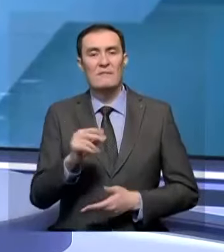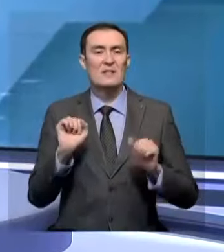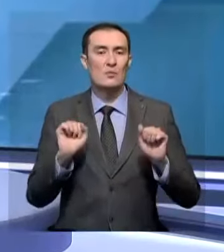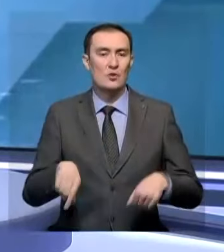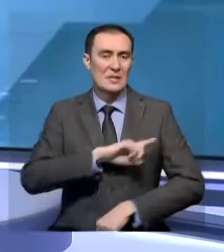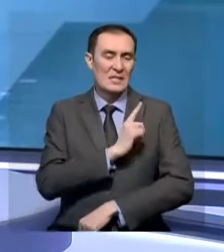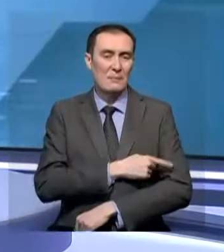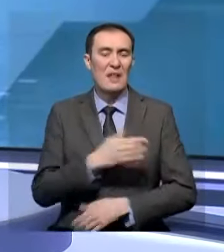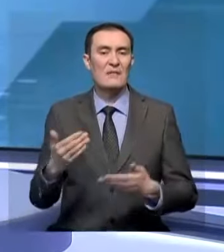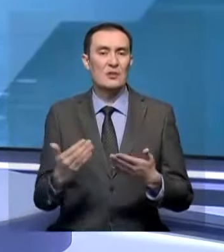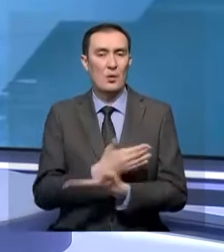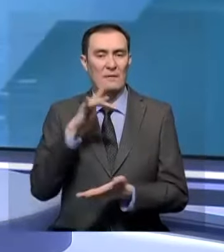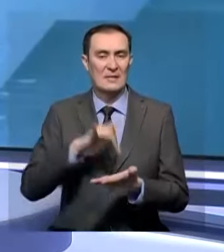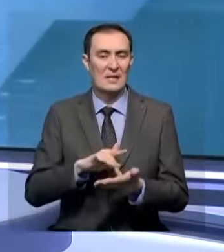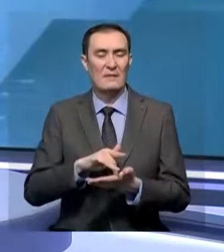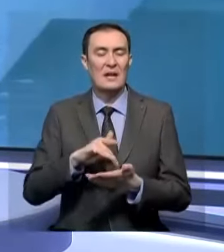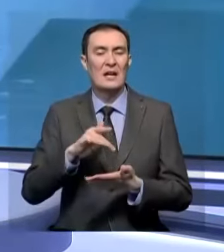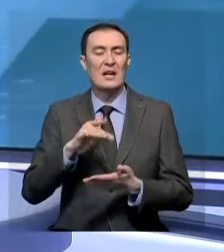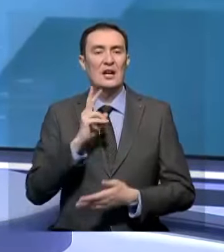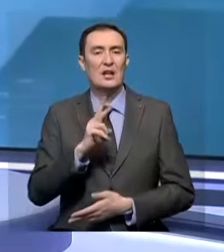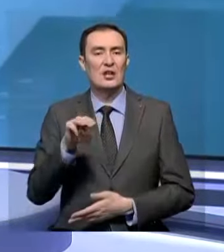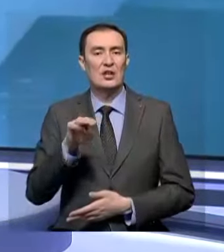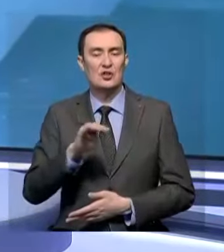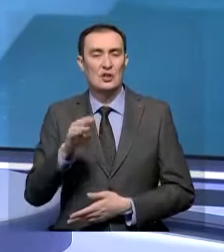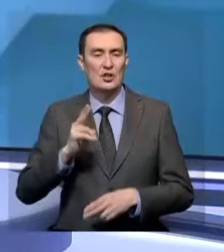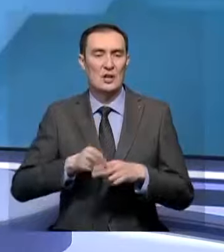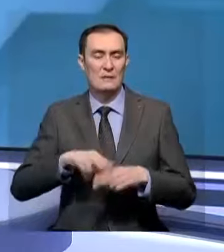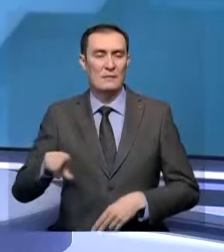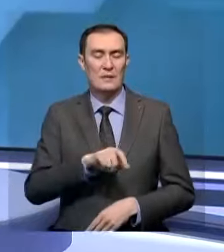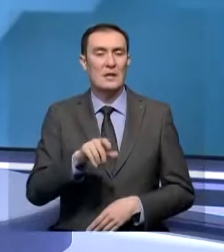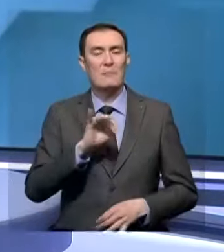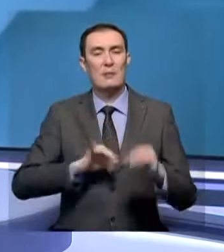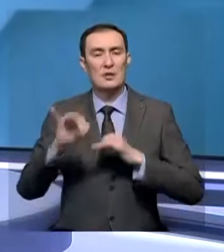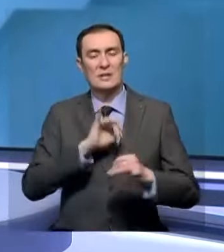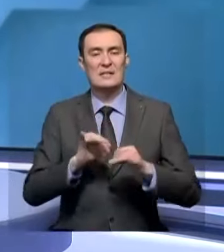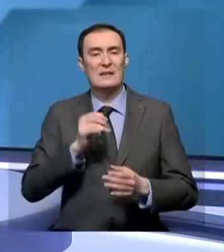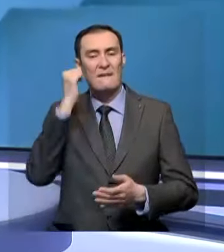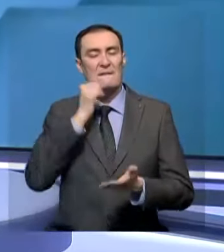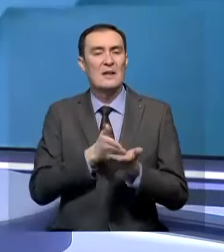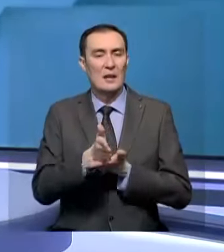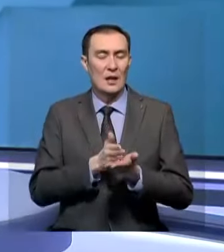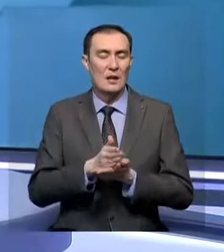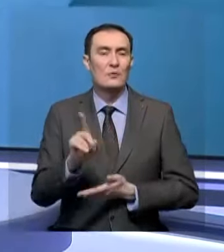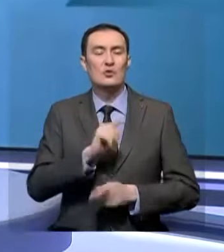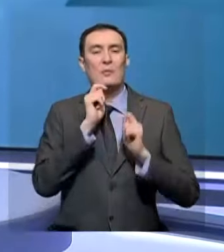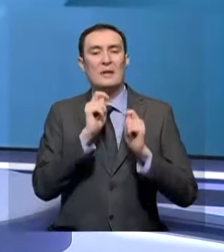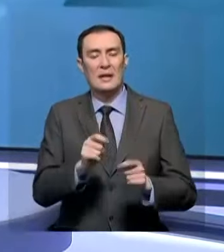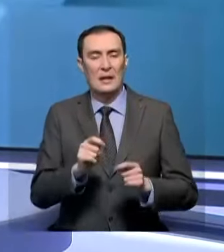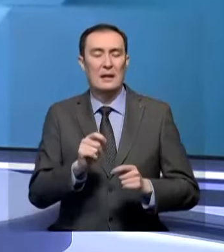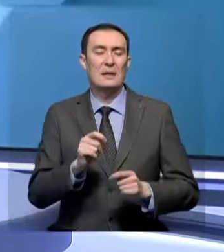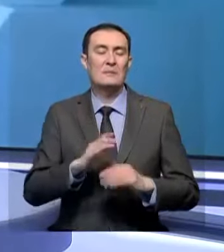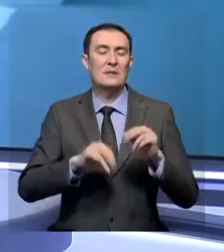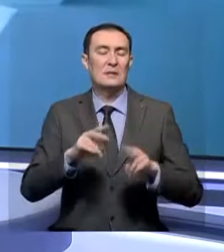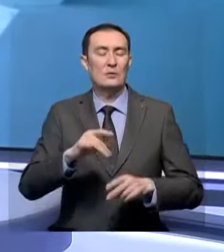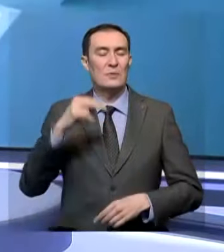возможностями инновационного центра КТЖ, побеседовал со старожилами отрасли. О том, что подарили